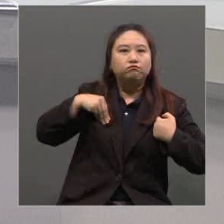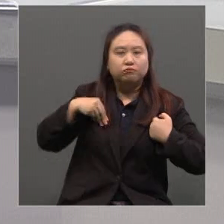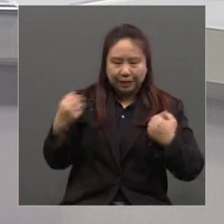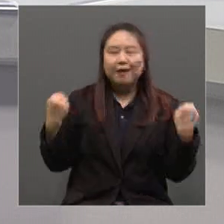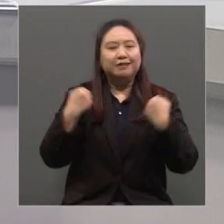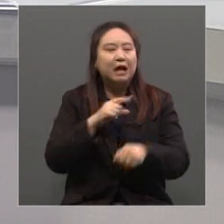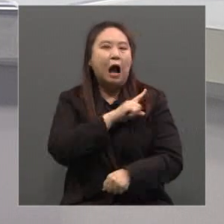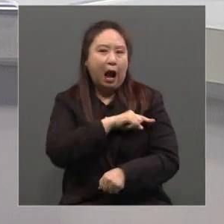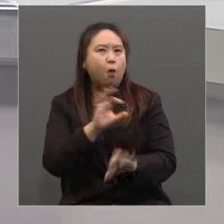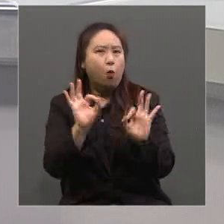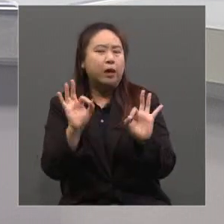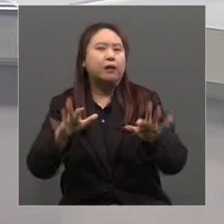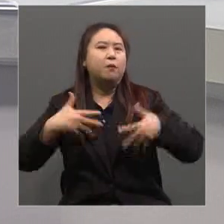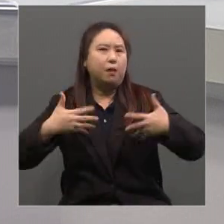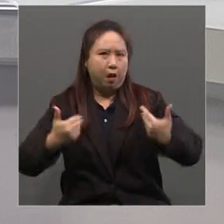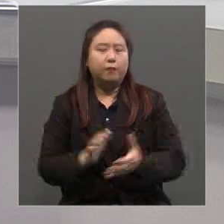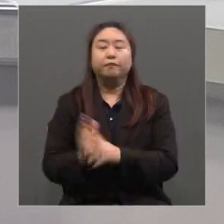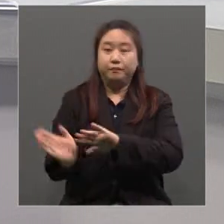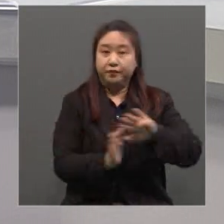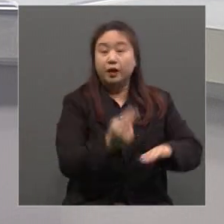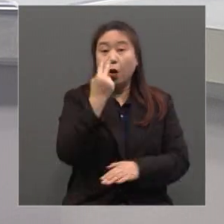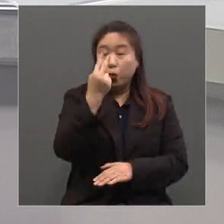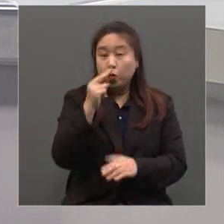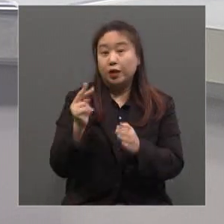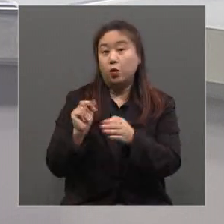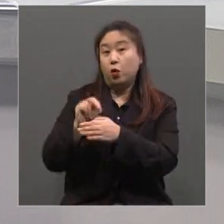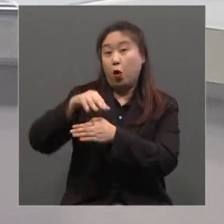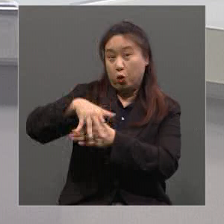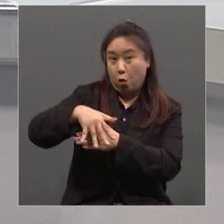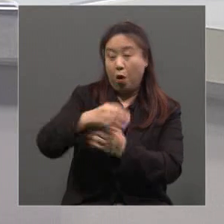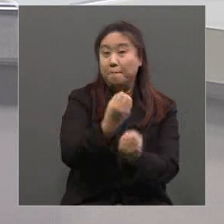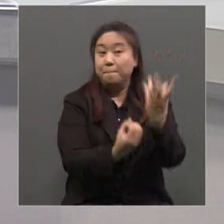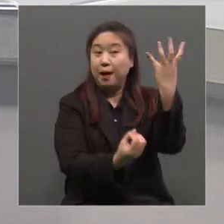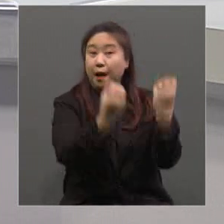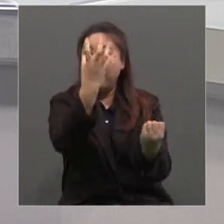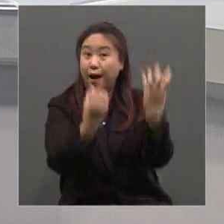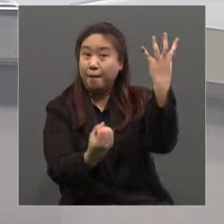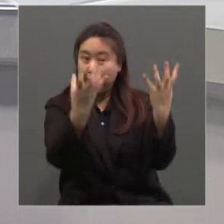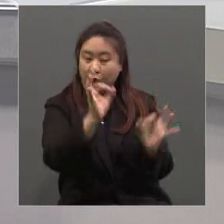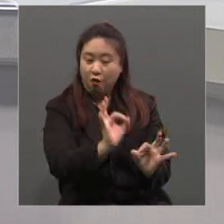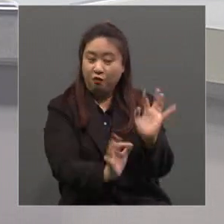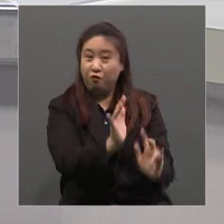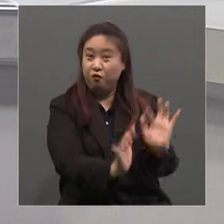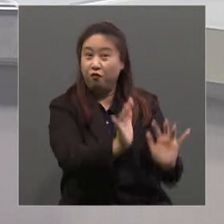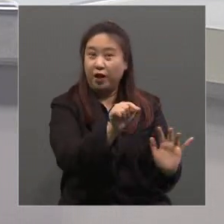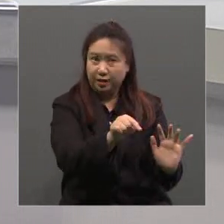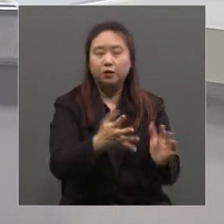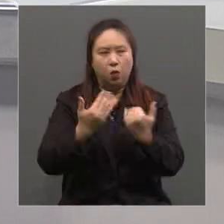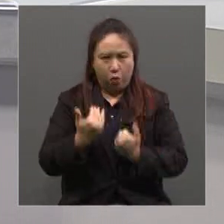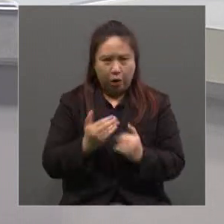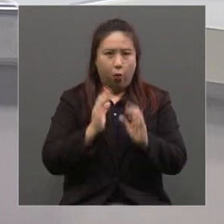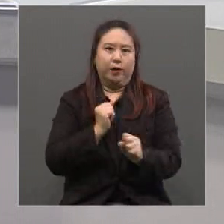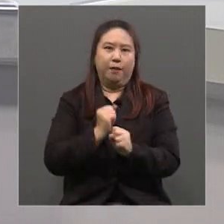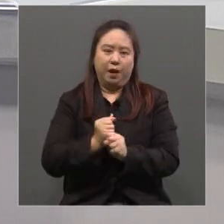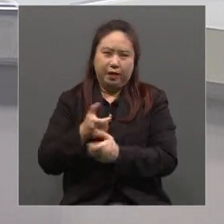อ่ะเดี๋ยวเราไปดูสถานการณ์ไฟป่าที่จังหวัดนครนายกกันสักหน่อยนะคะที่ตอนนี้เนี่ยเจ้าหน้าที่เขาระดมกำลังเดินเท้าเข้าควบคุมแล้ว